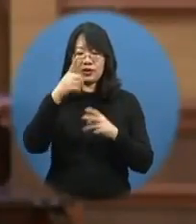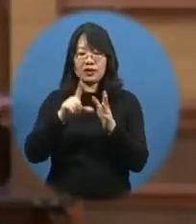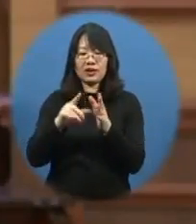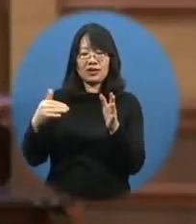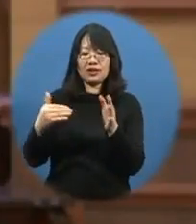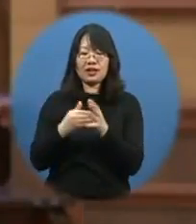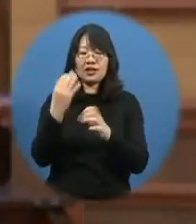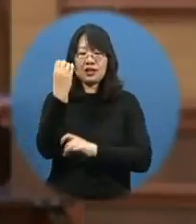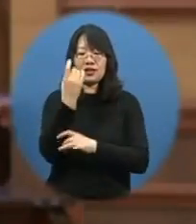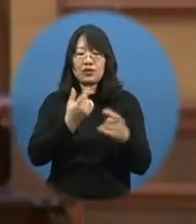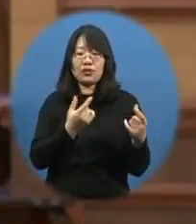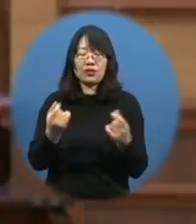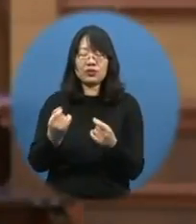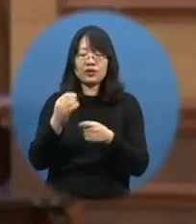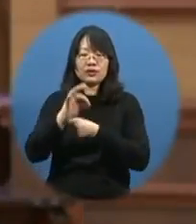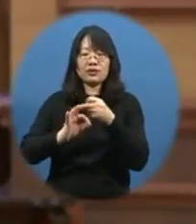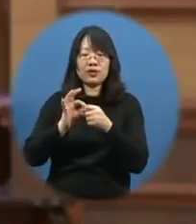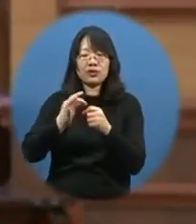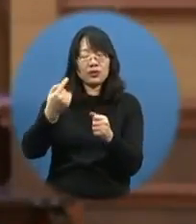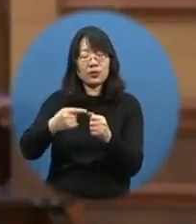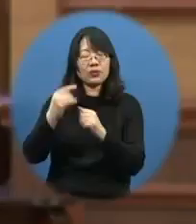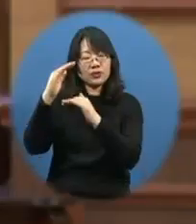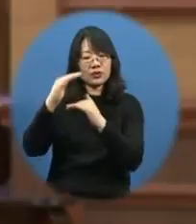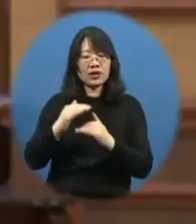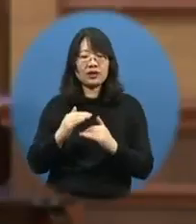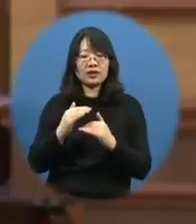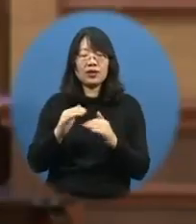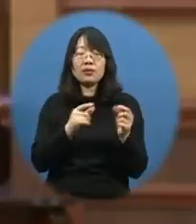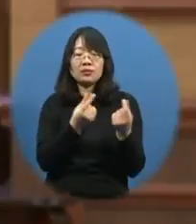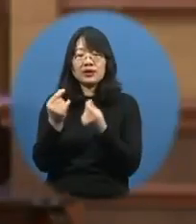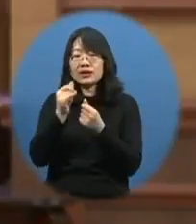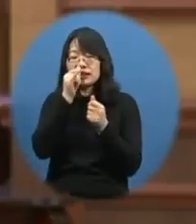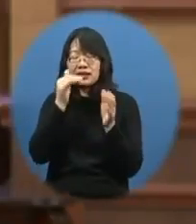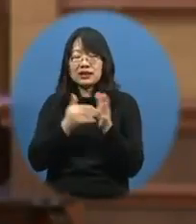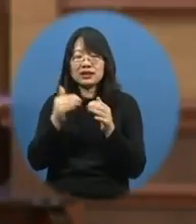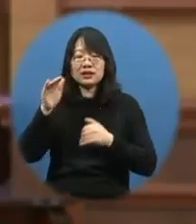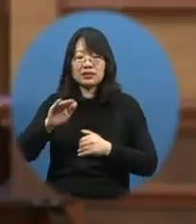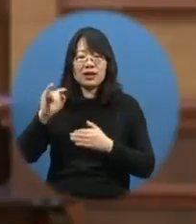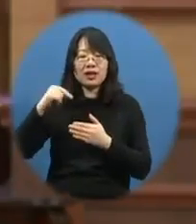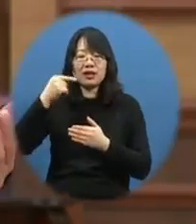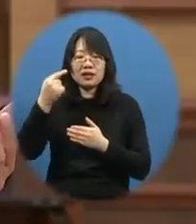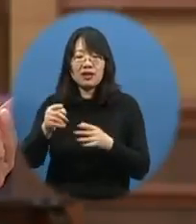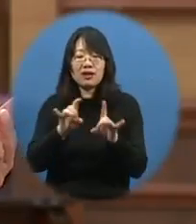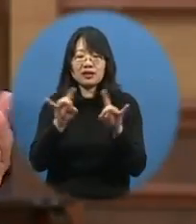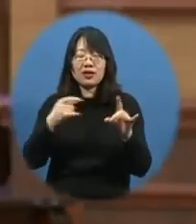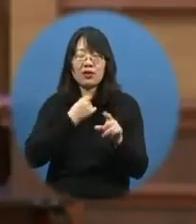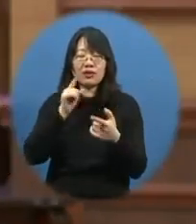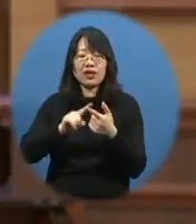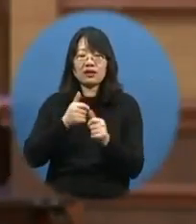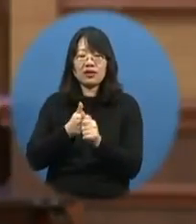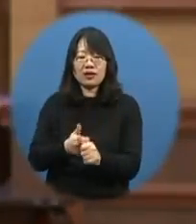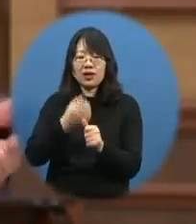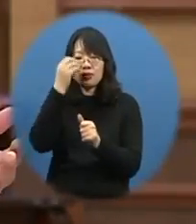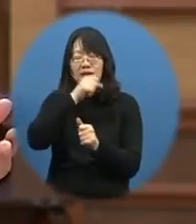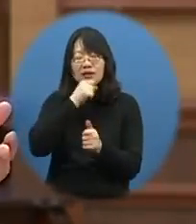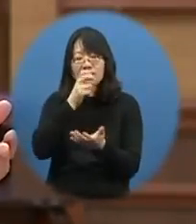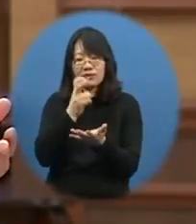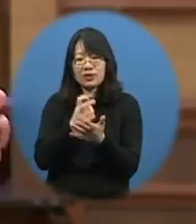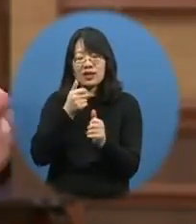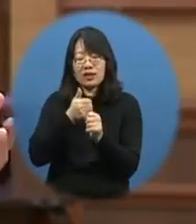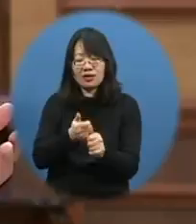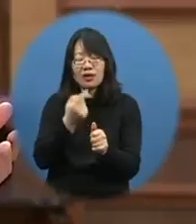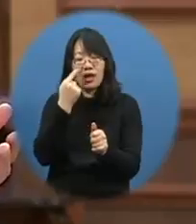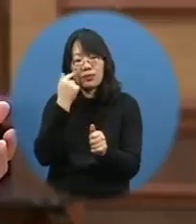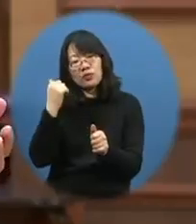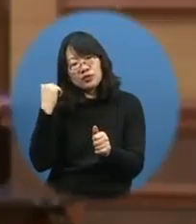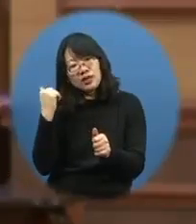정도까지 기토, 공통 한 10년의 교육 과정은 비슷하게 가되 예. 그다음에는 각자 원하는 대로 고교 학점제로 가자. 예.